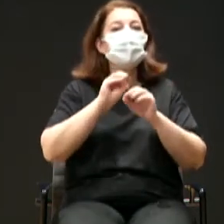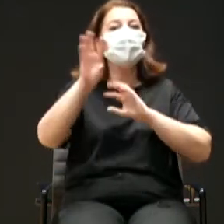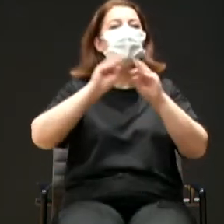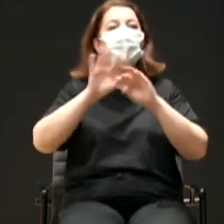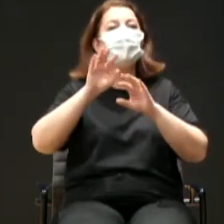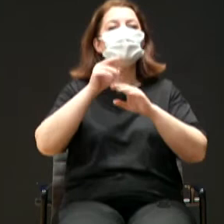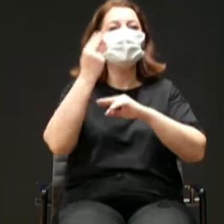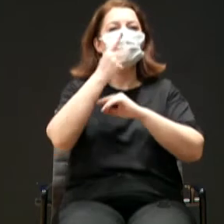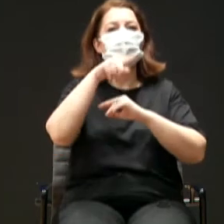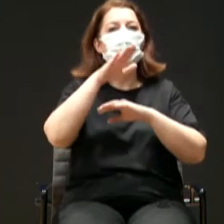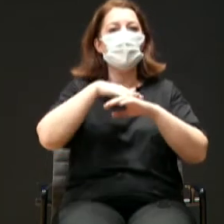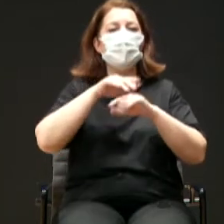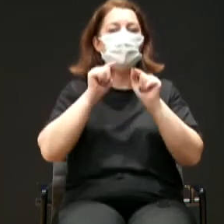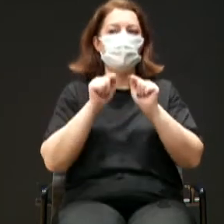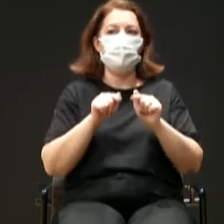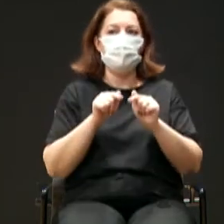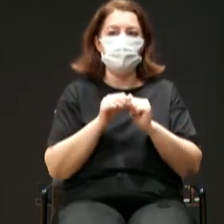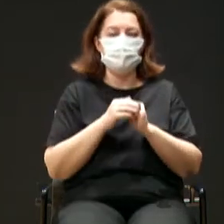da bu.